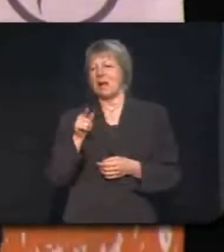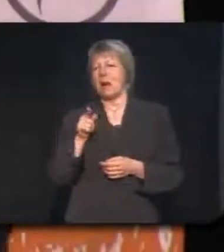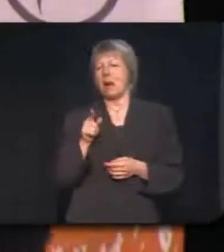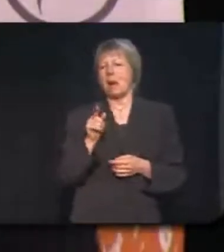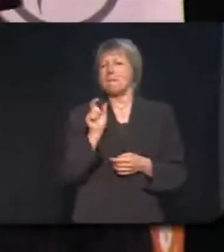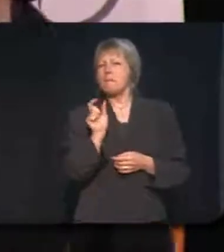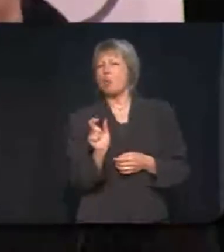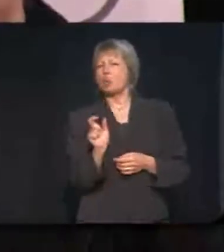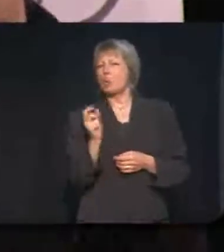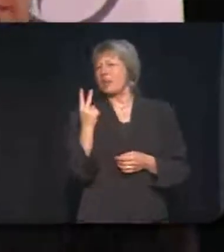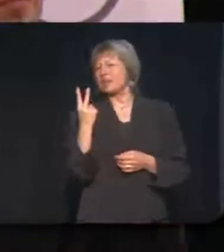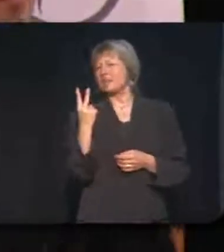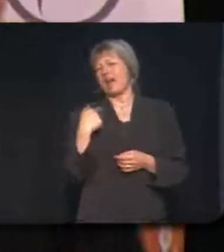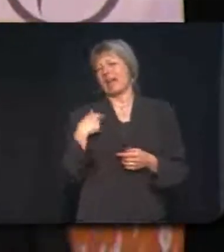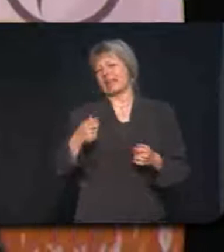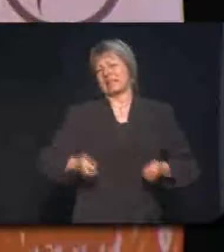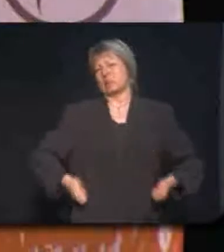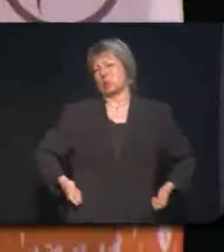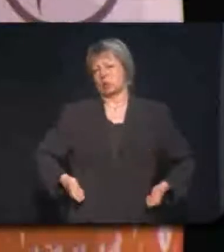20 zurück